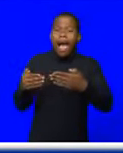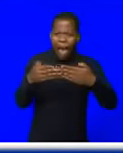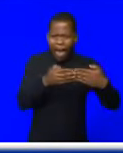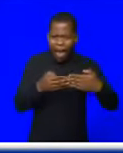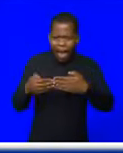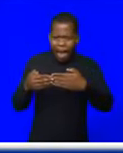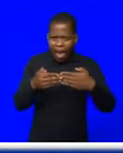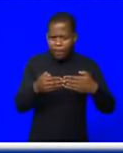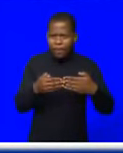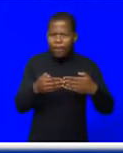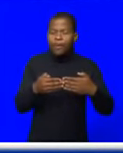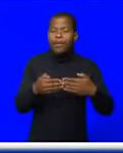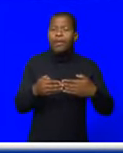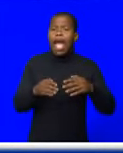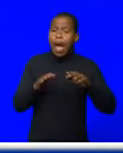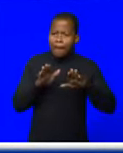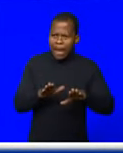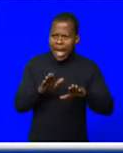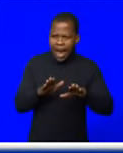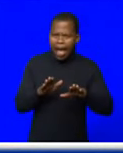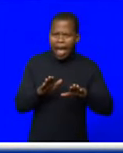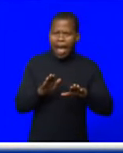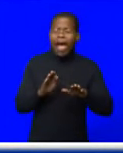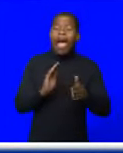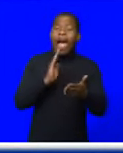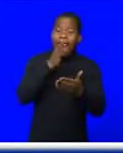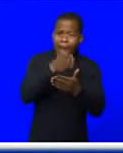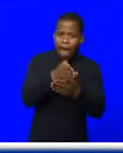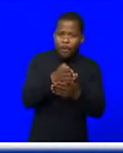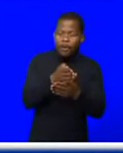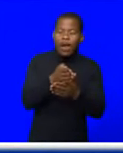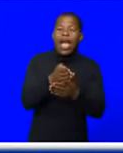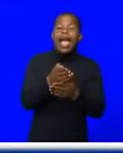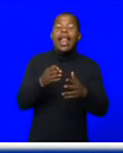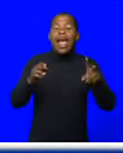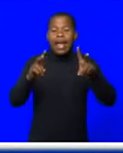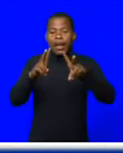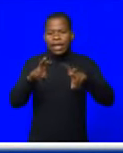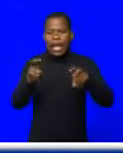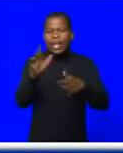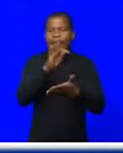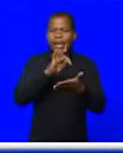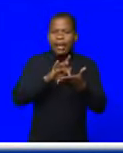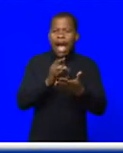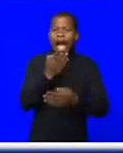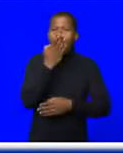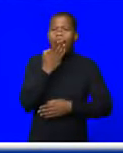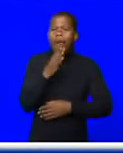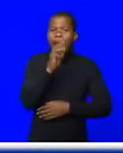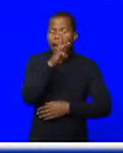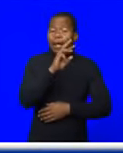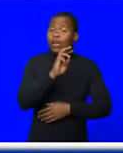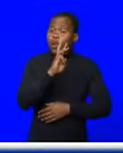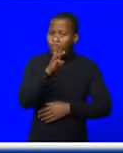londoloteke sithi thathe sithi mixe gene bank ungagcini lapho nanathi sishumayele kona lo ukuthi sifuna